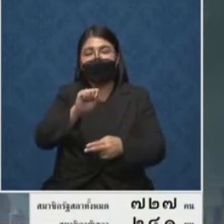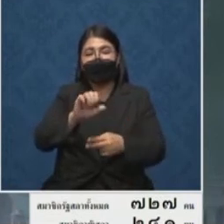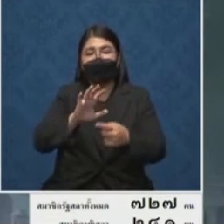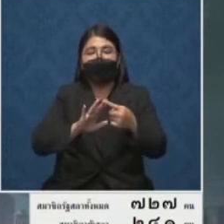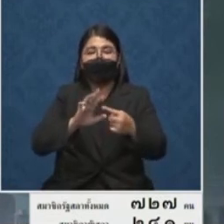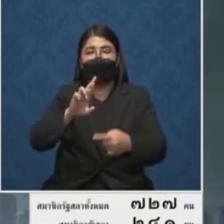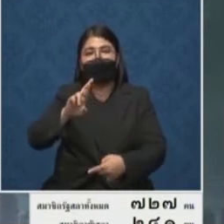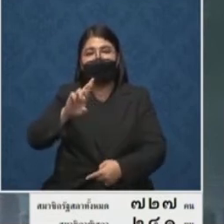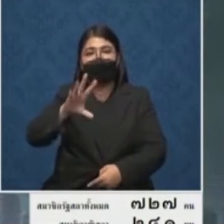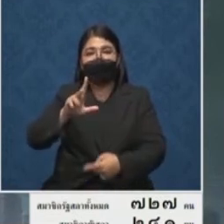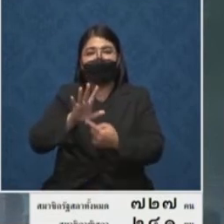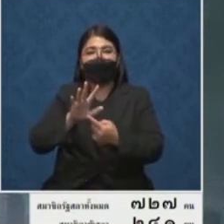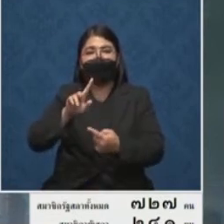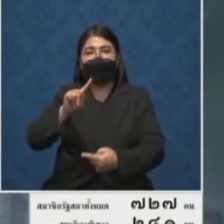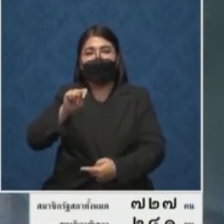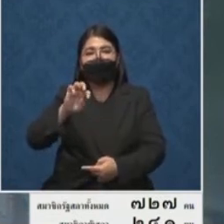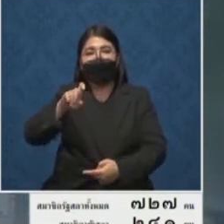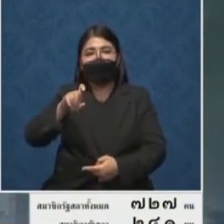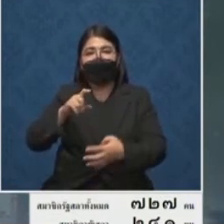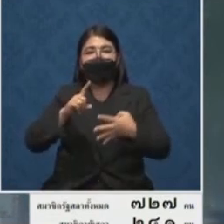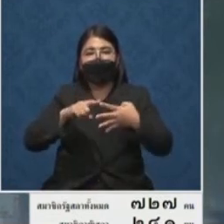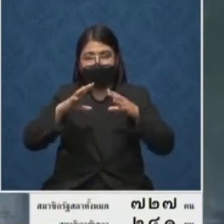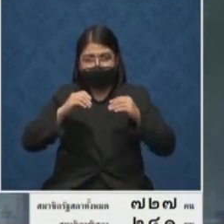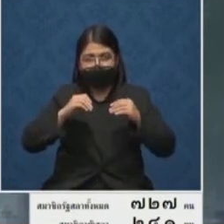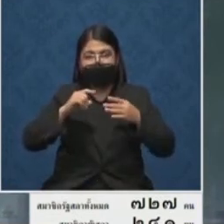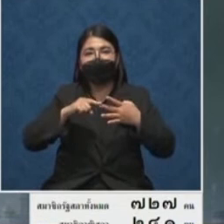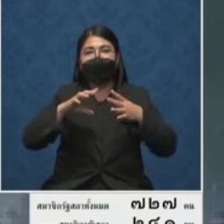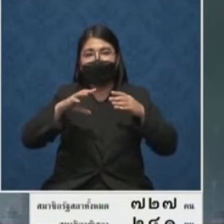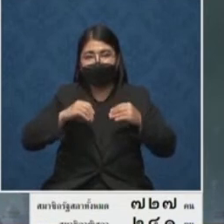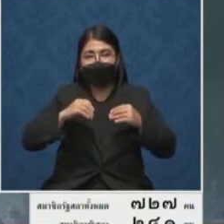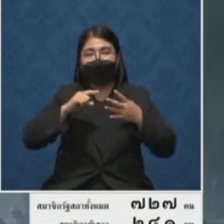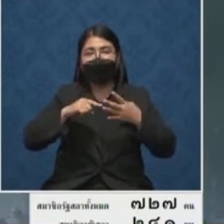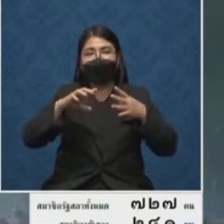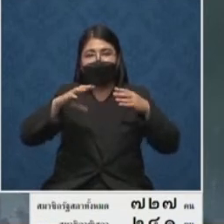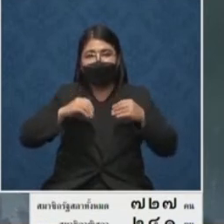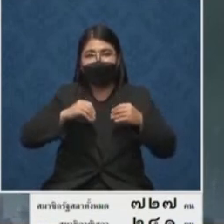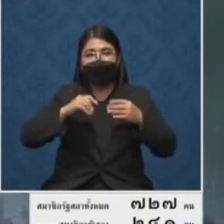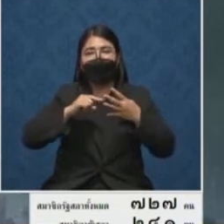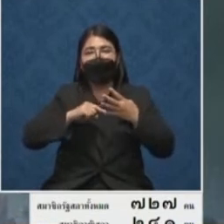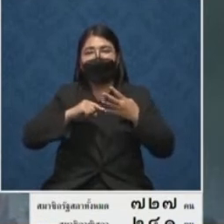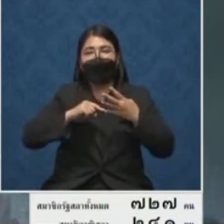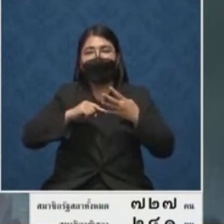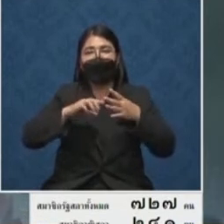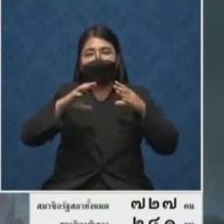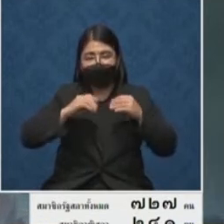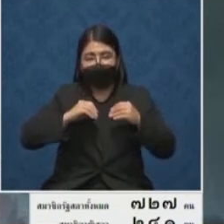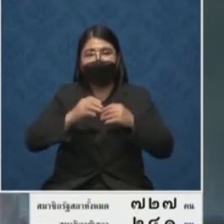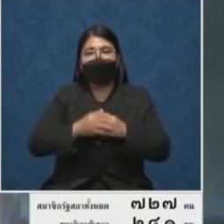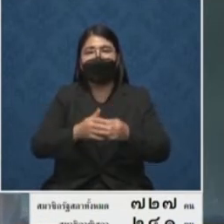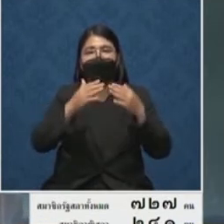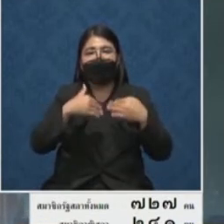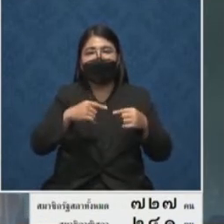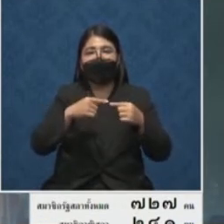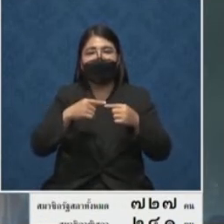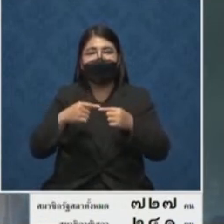629นายสุรชาติชาญประดิษฐ ์1รับหลักการ2รับหลักการ3รับหลักการ